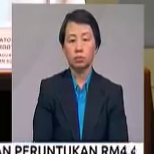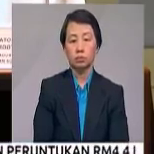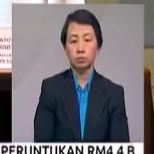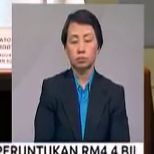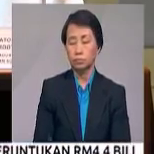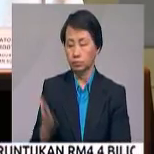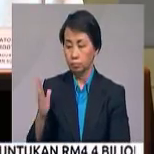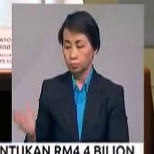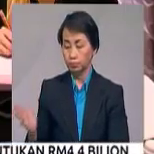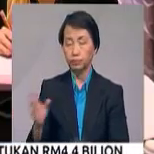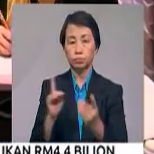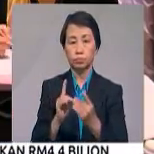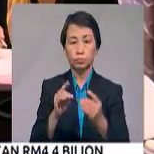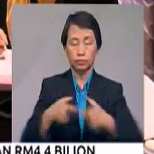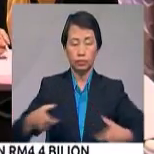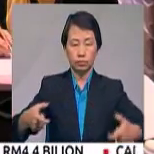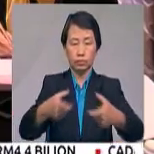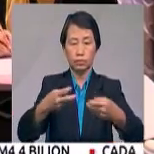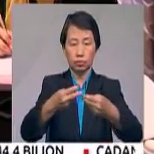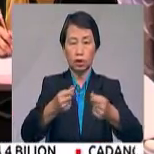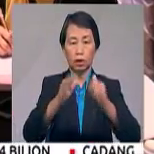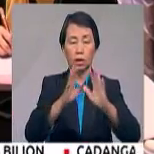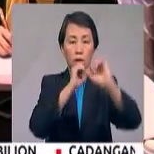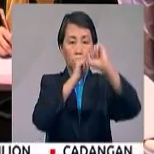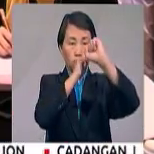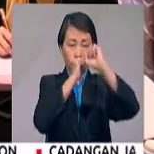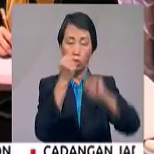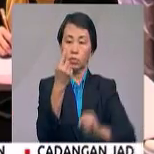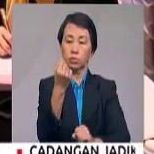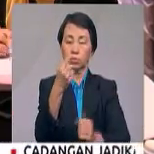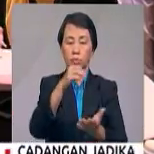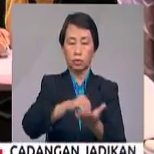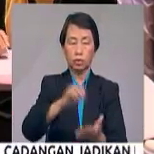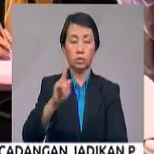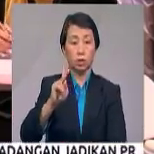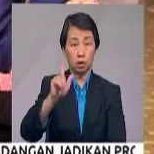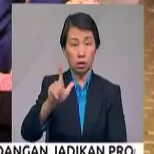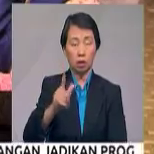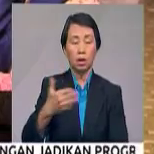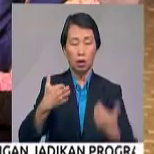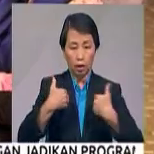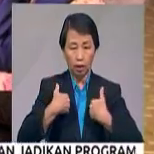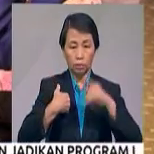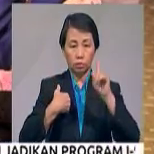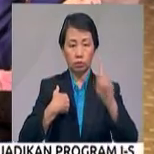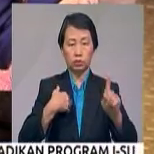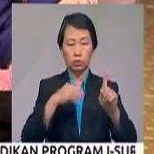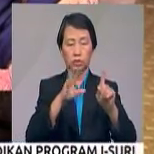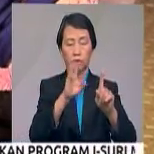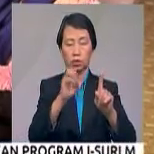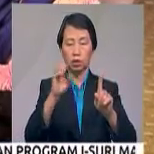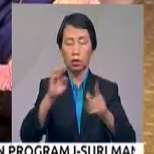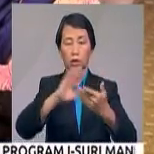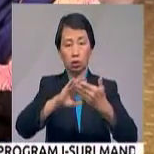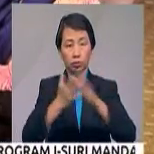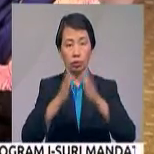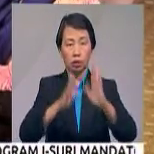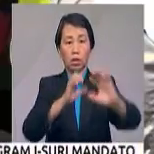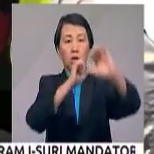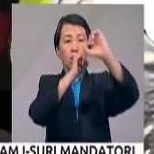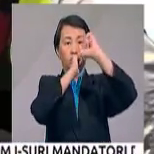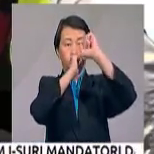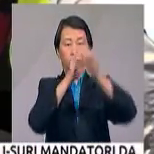Beliau ditemui selepas persidangan Tanah Orang Asli ke-11 di Ibu Negara yang menghimpunkan 100 wakil komuniti orang asli